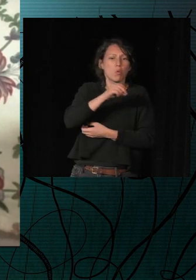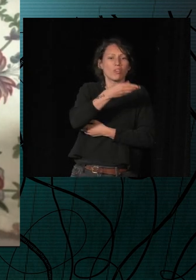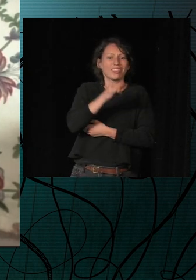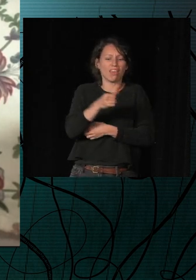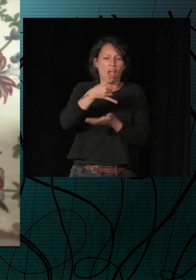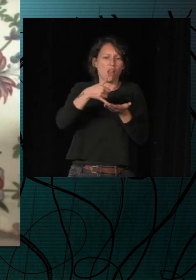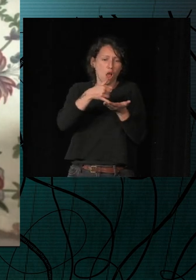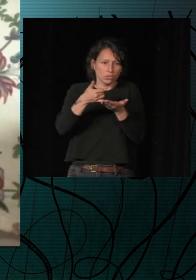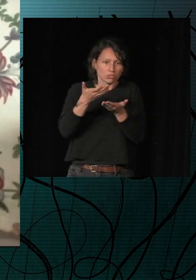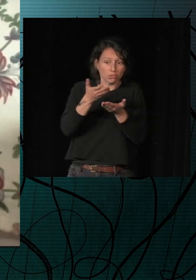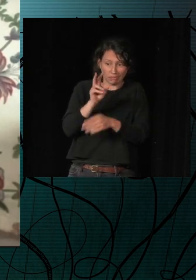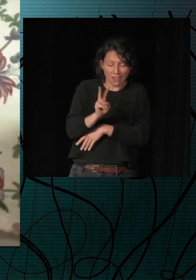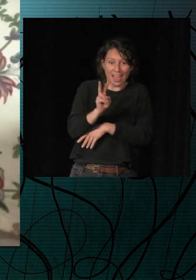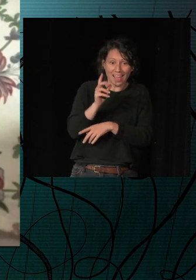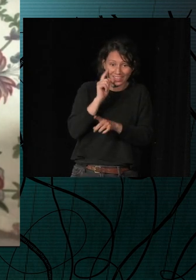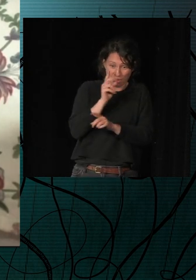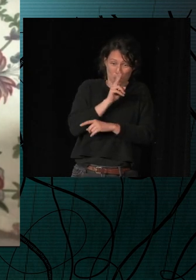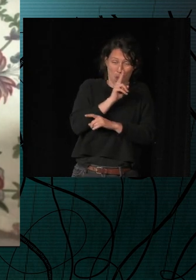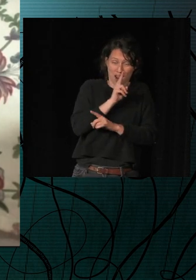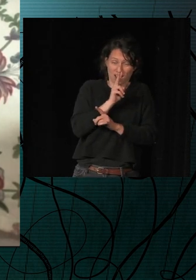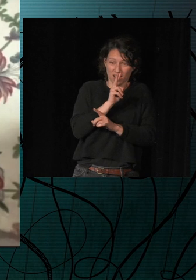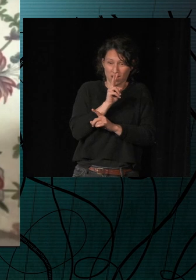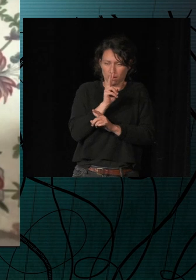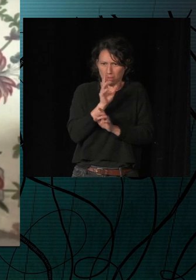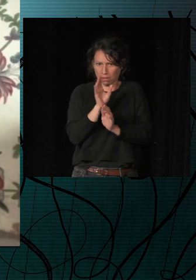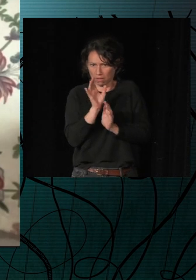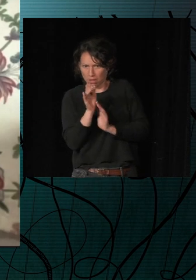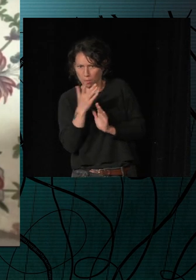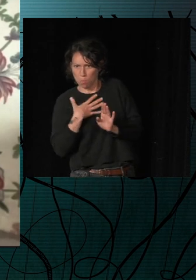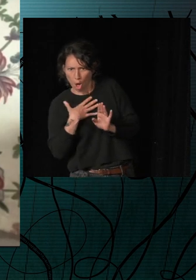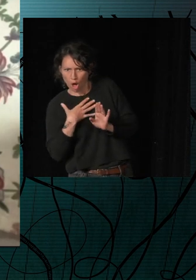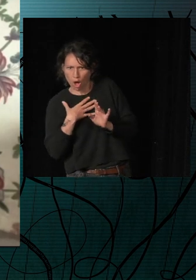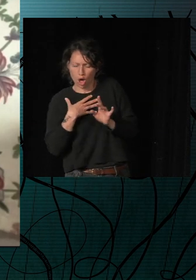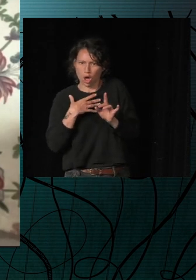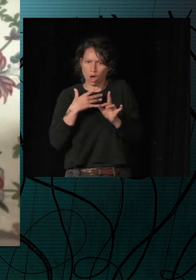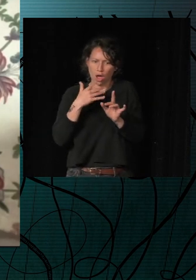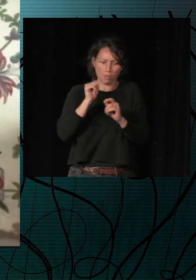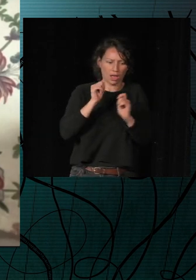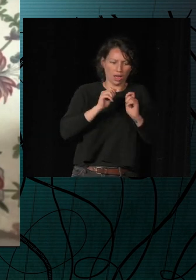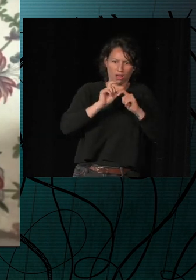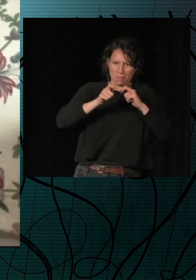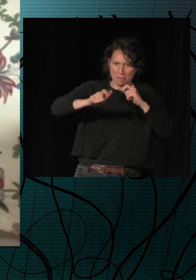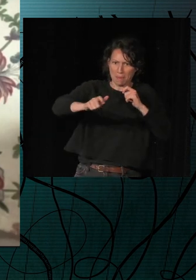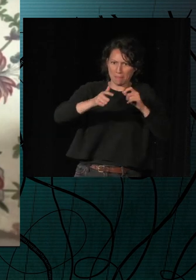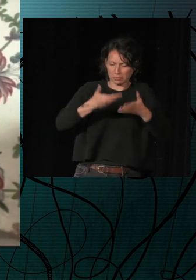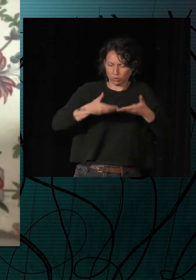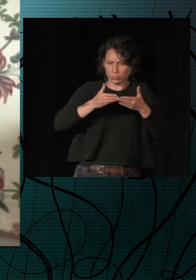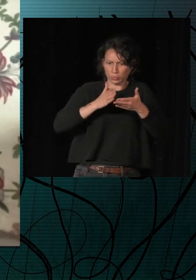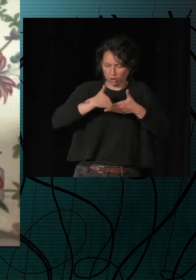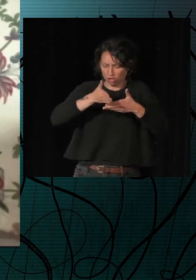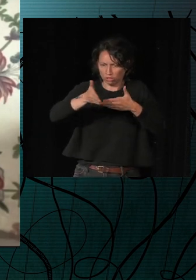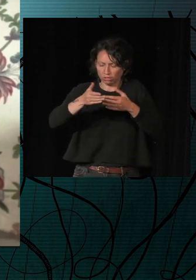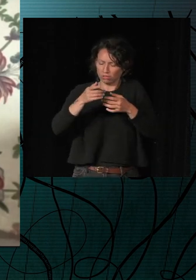pas rigolo du tout mais en fait c'est un peu rigolo quand même même si ça devient un peu effrayant et que les tableaux deviennent de plus en plus dur do do pareil enfin y a